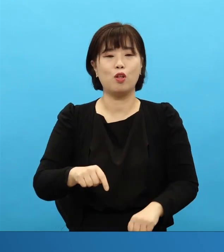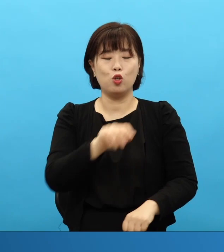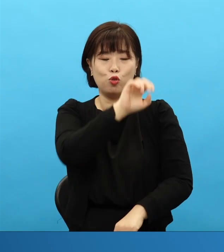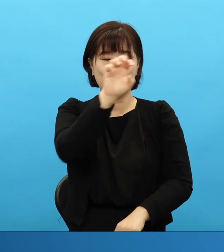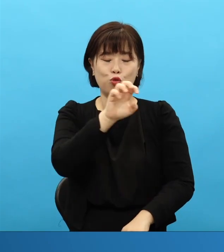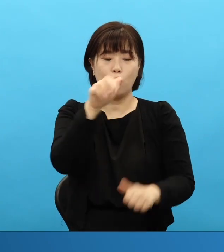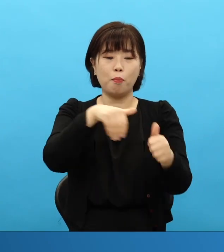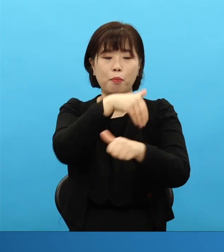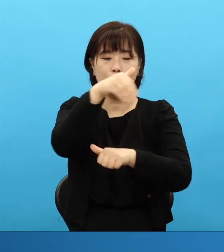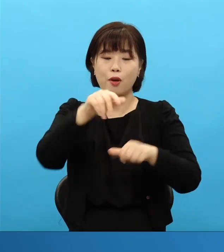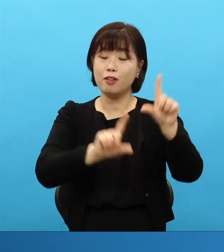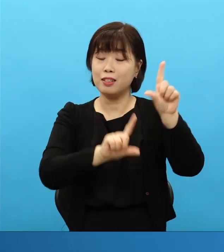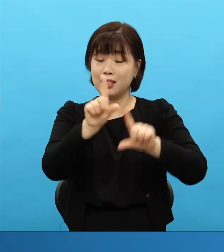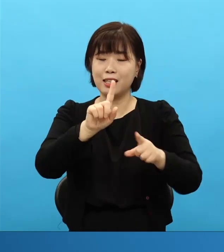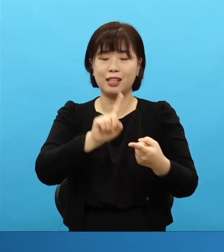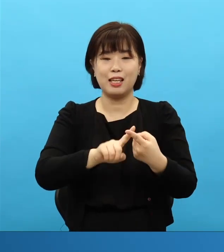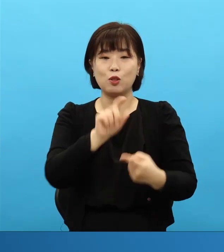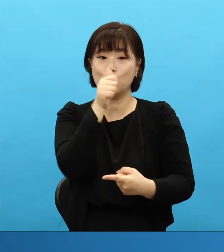부탁드리겠습니다.